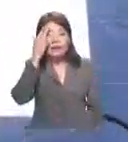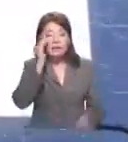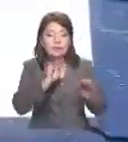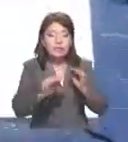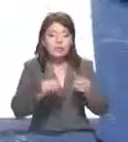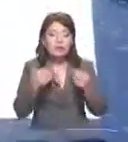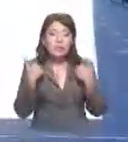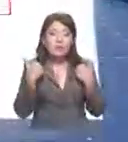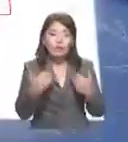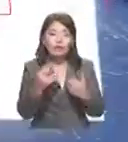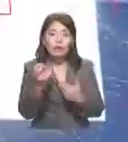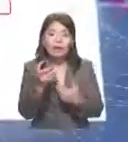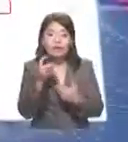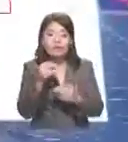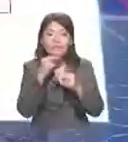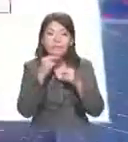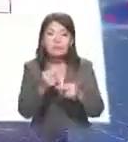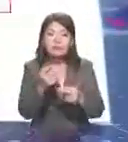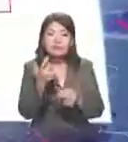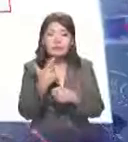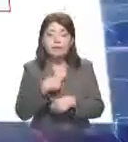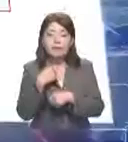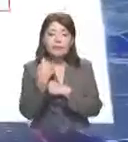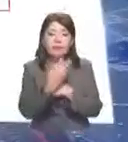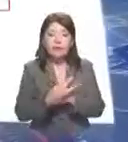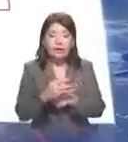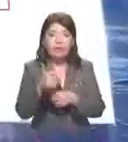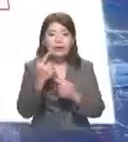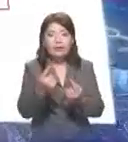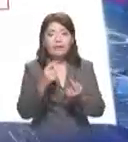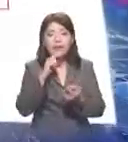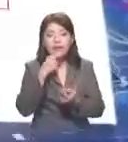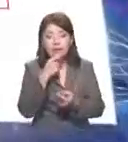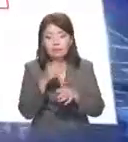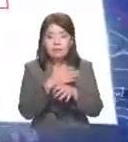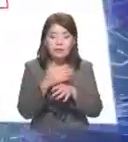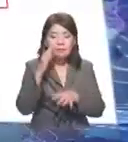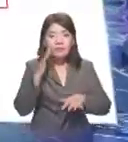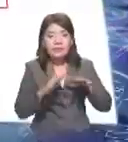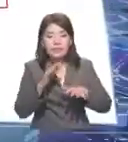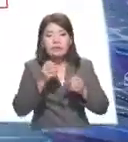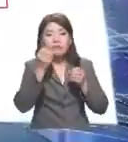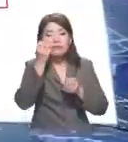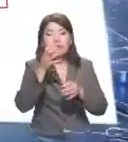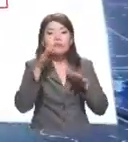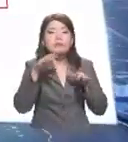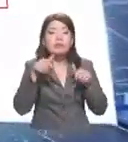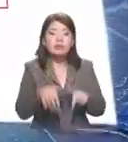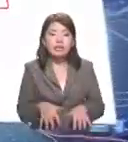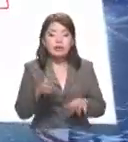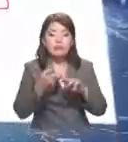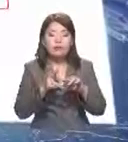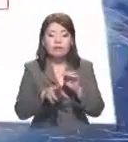мощную промышленную базу, ориентированную на самообеспечение, что в условиях глобальной экономической неопределенности является разумным шагом. Более того,